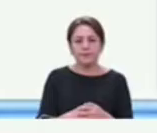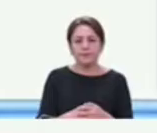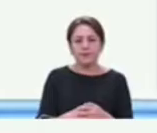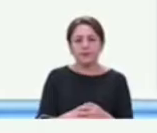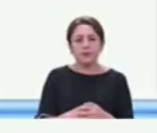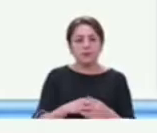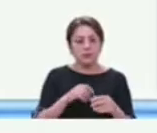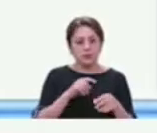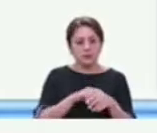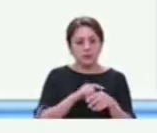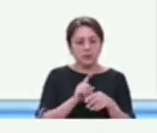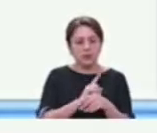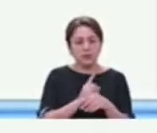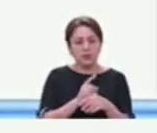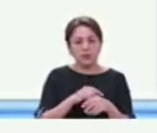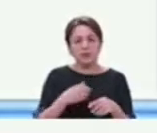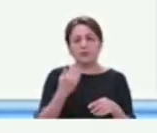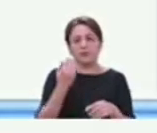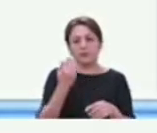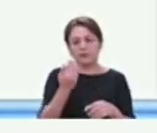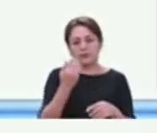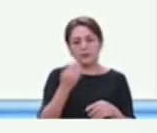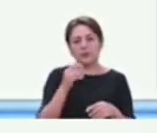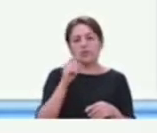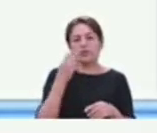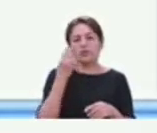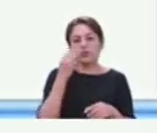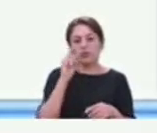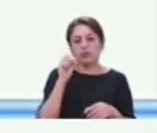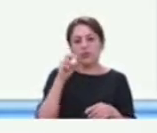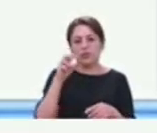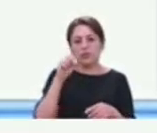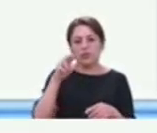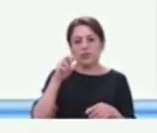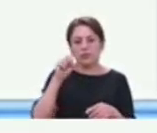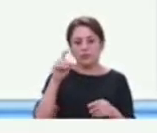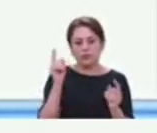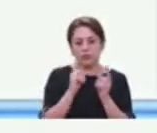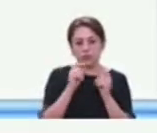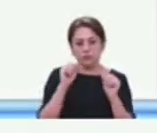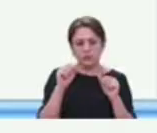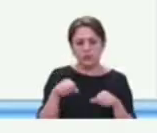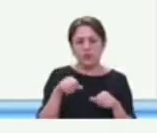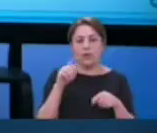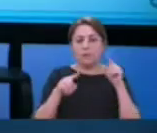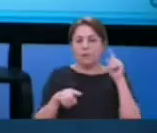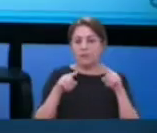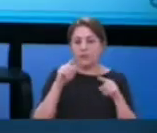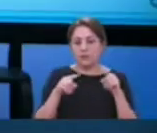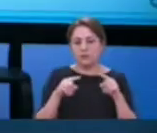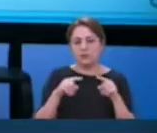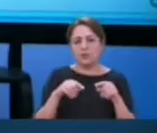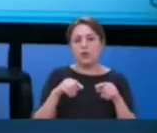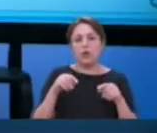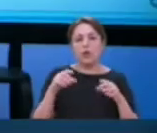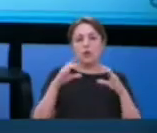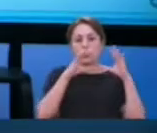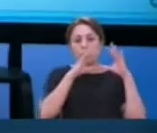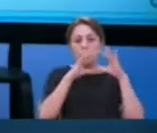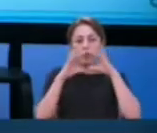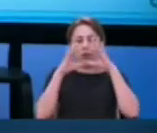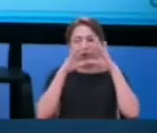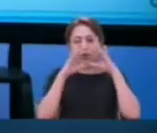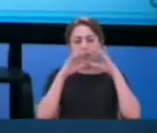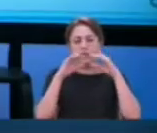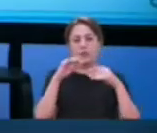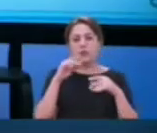Demak, soatda ham siz shkalalarni uchratasiz. Ba'zi o'lchov asboblarida shkalalar doiralar va yoki